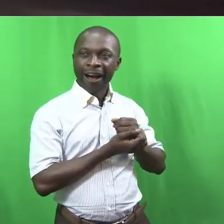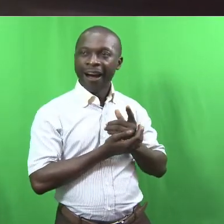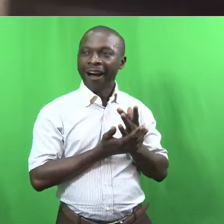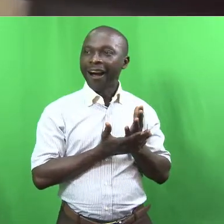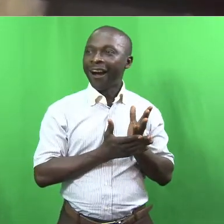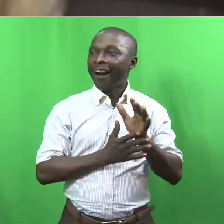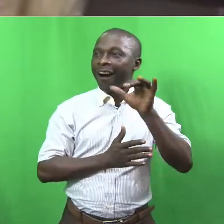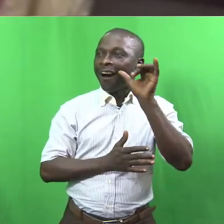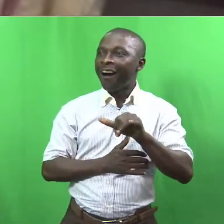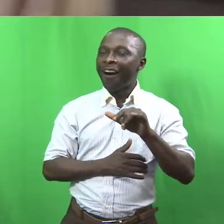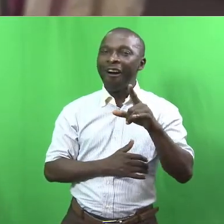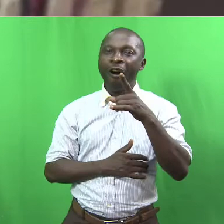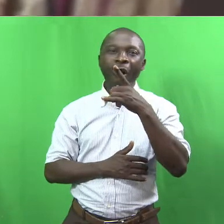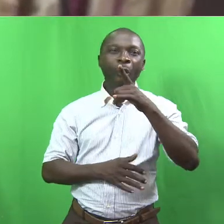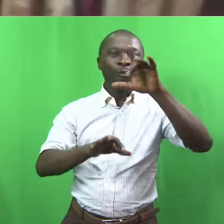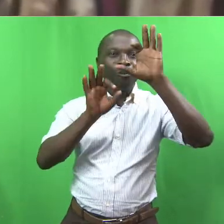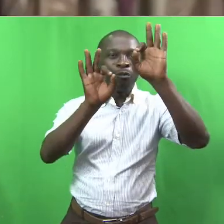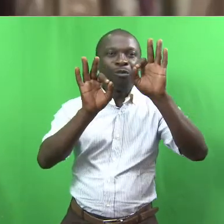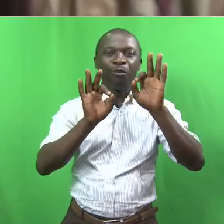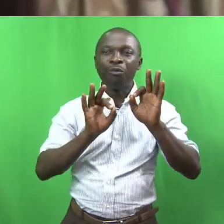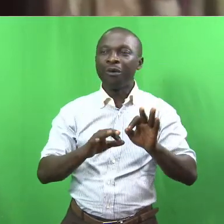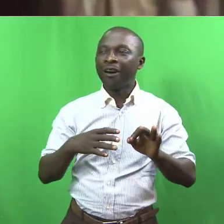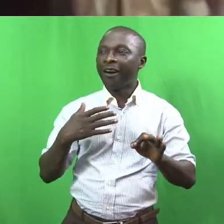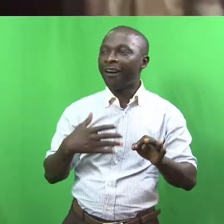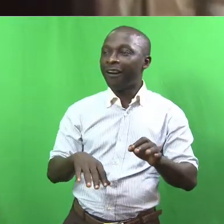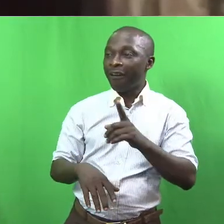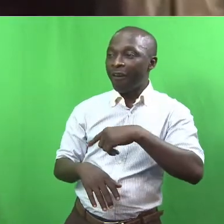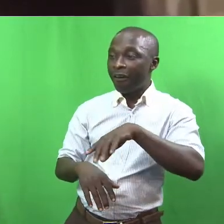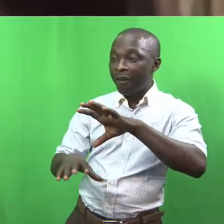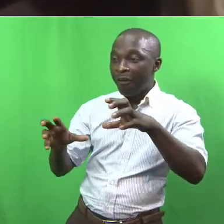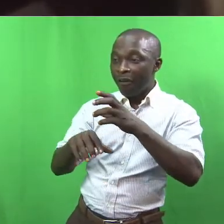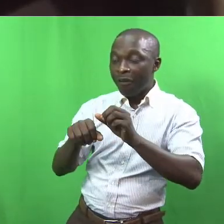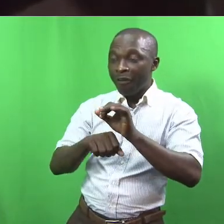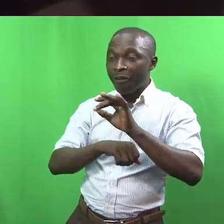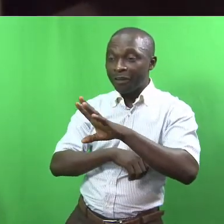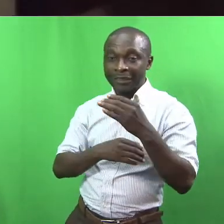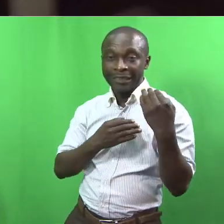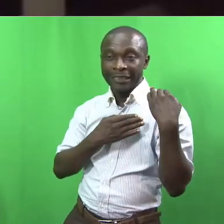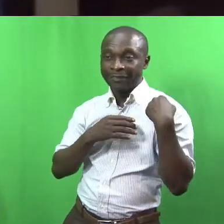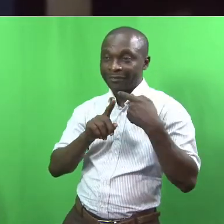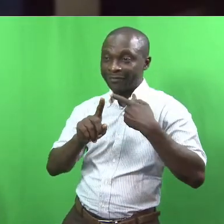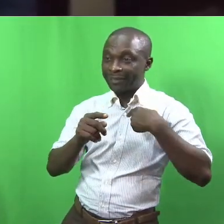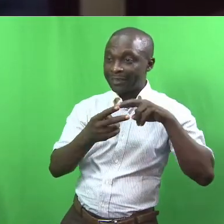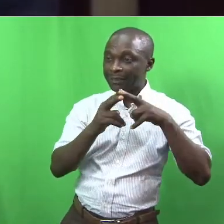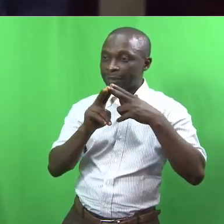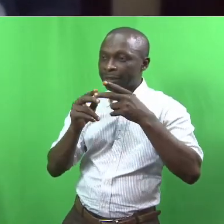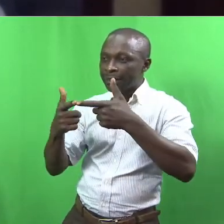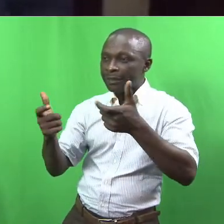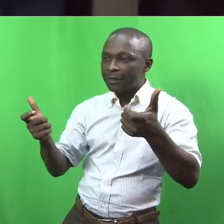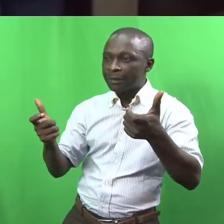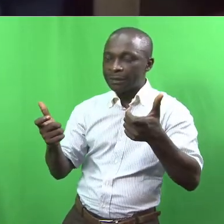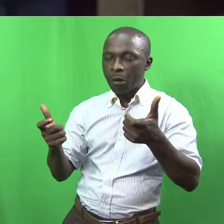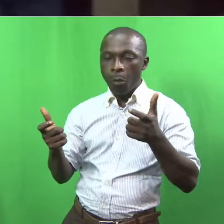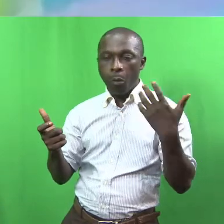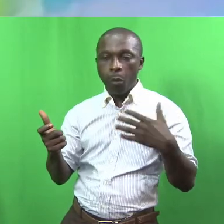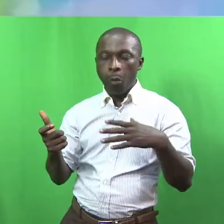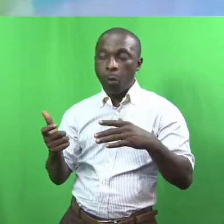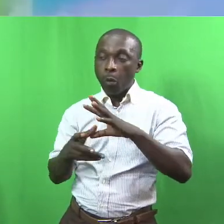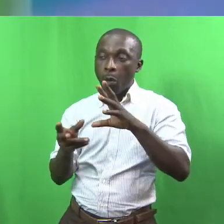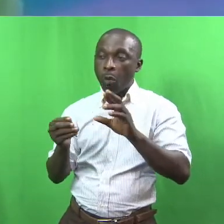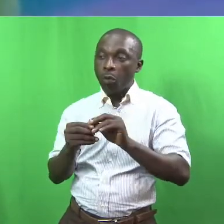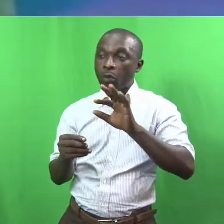taux de participation. Dans le collège des chefs traditionnels, l'on est à plus de 97%. Pour tous les